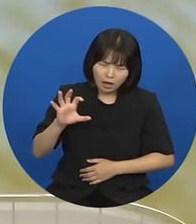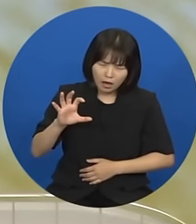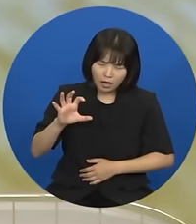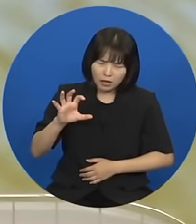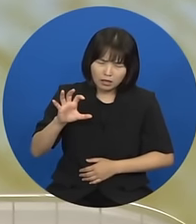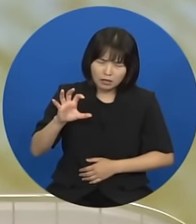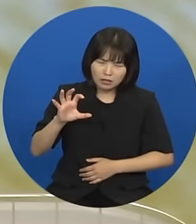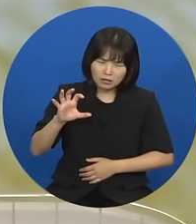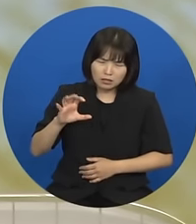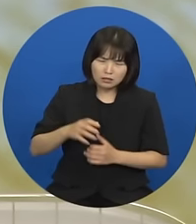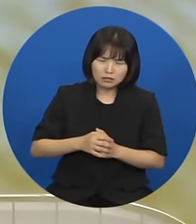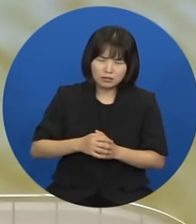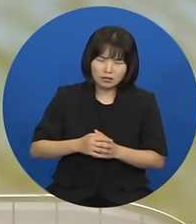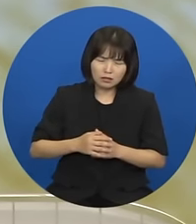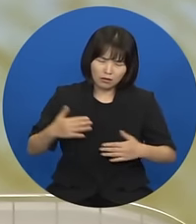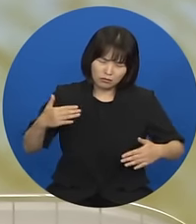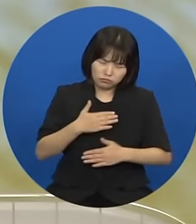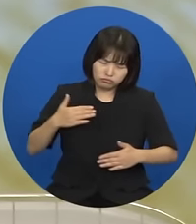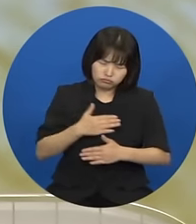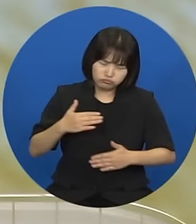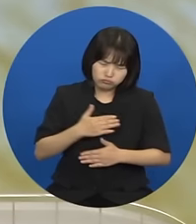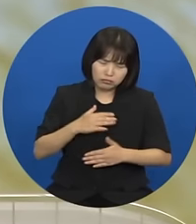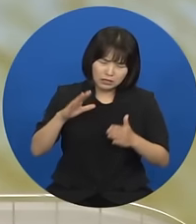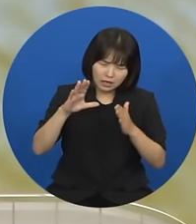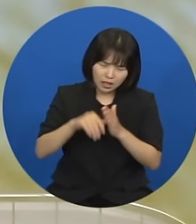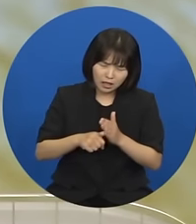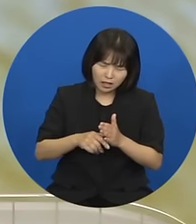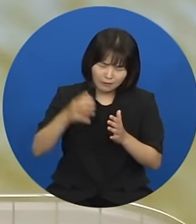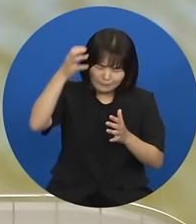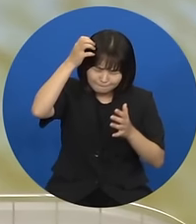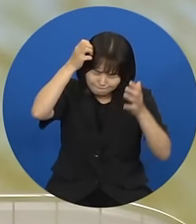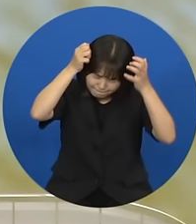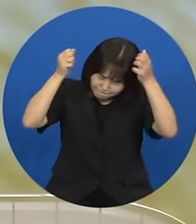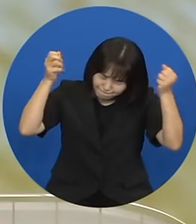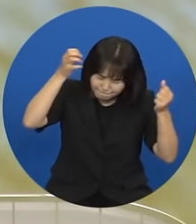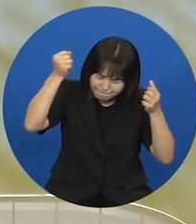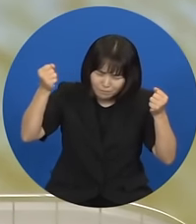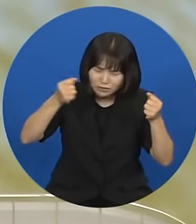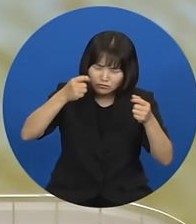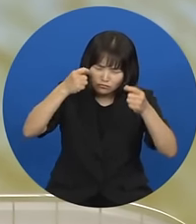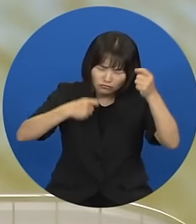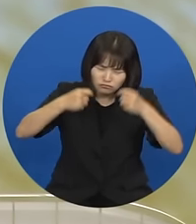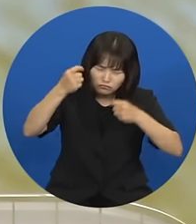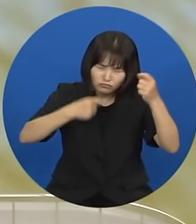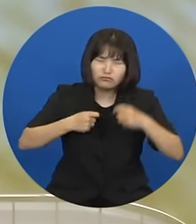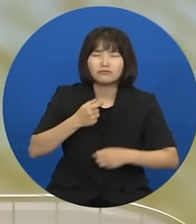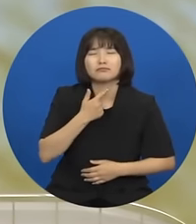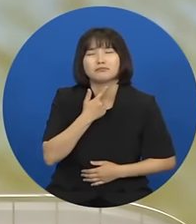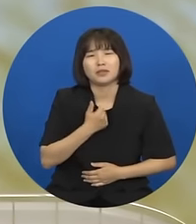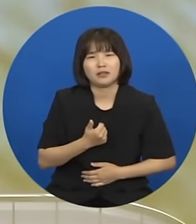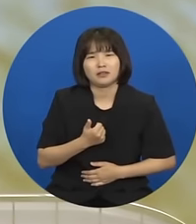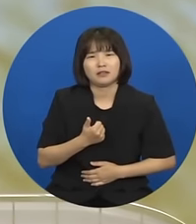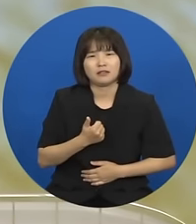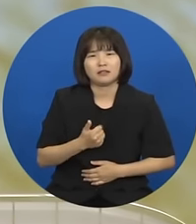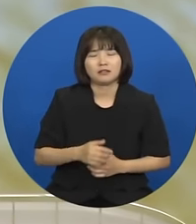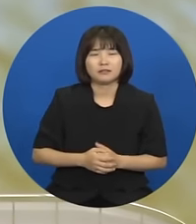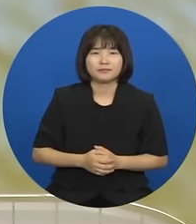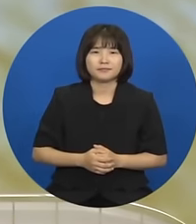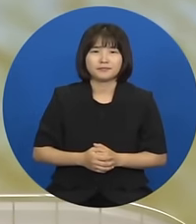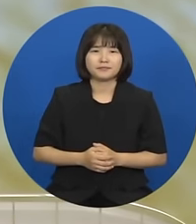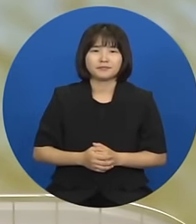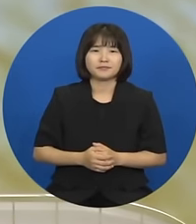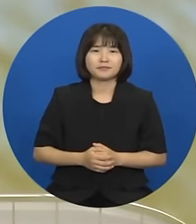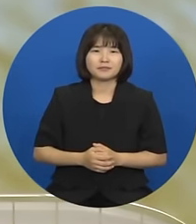틀어놓고 머리를 부여잡으며 머리를 쥐어뜯으며 울었던 적도 있습니다. 그래서